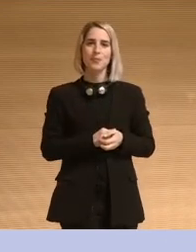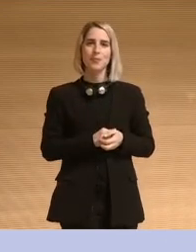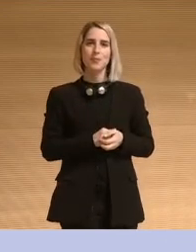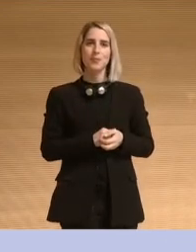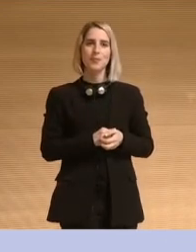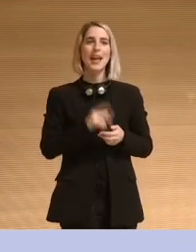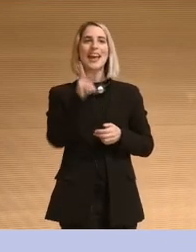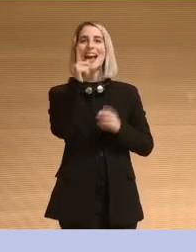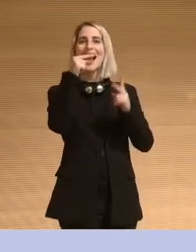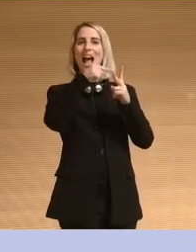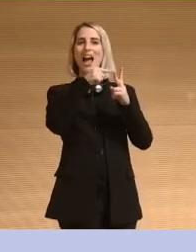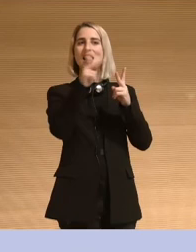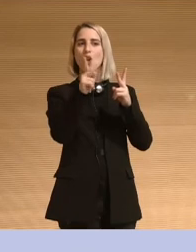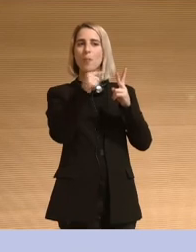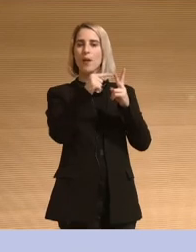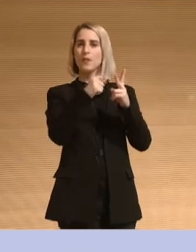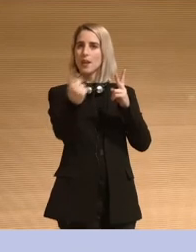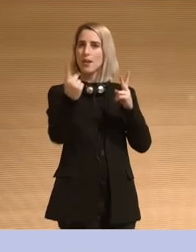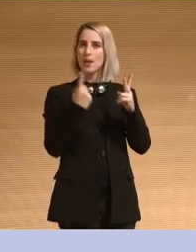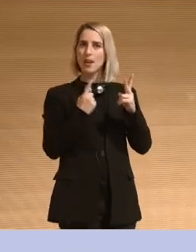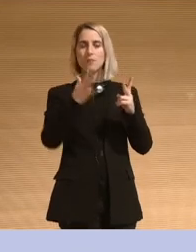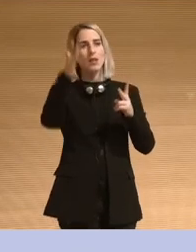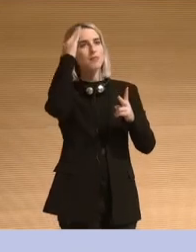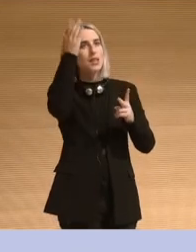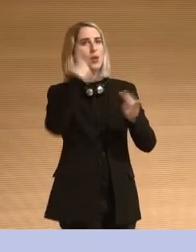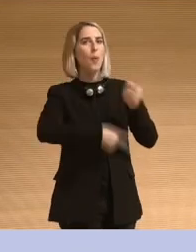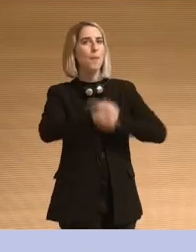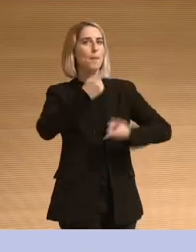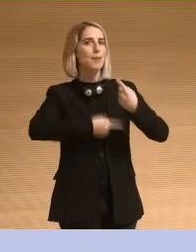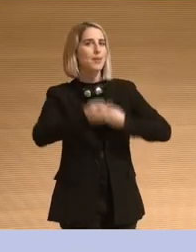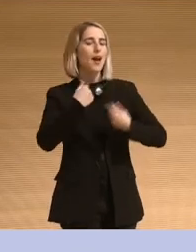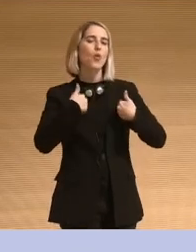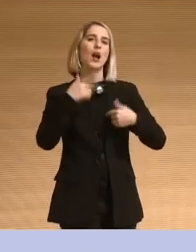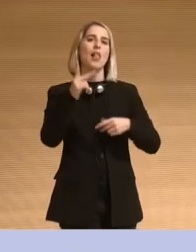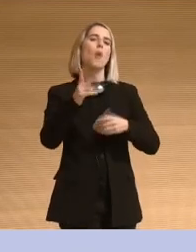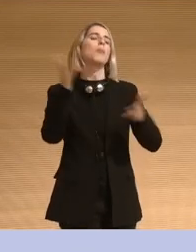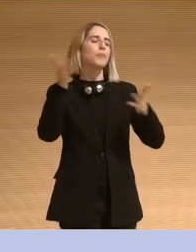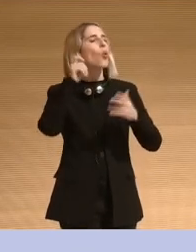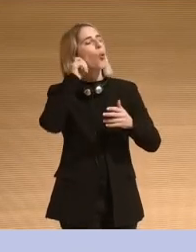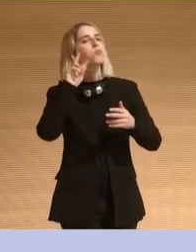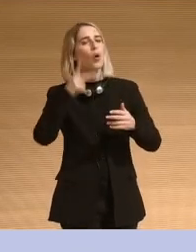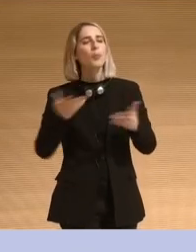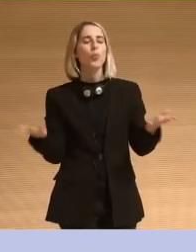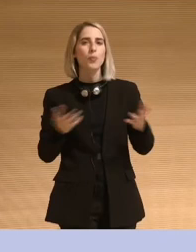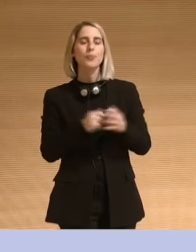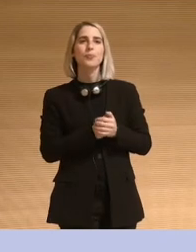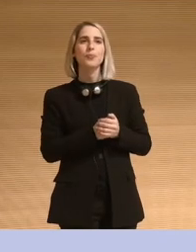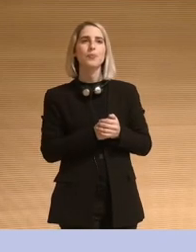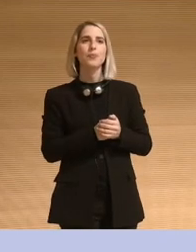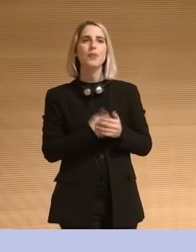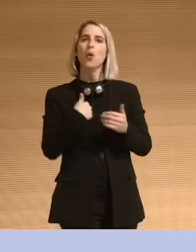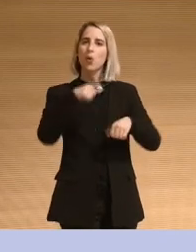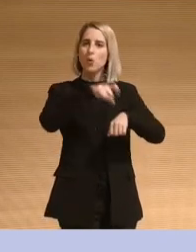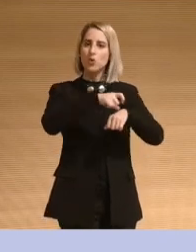Η Καλλιόπη, η οποία ήρθε και συστήθηκε, γεια σας, με λένε Καλλιόπη Τάδε, και ξέρετε, εγώ